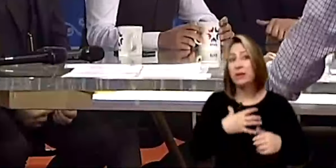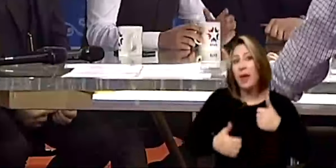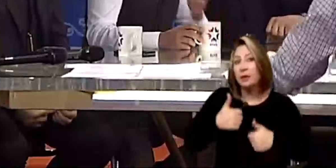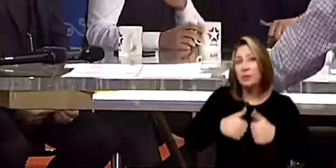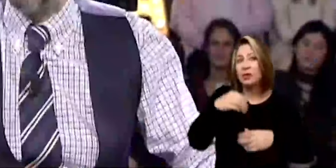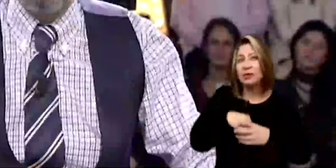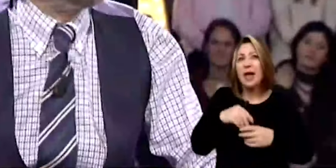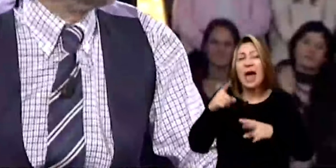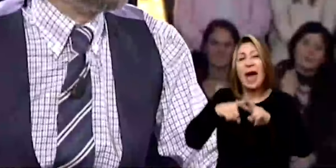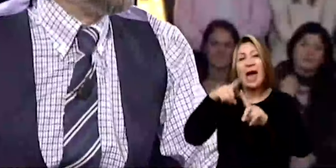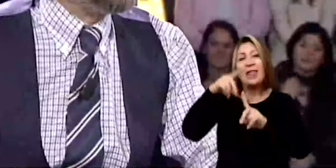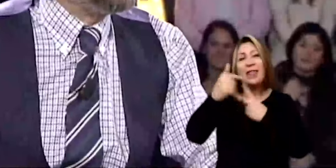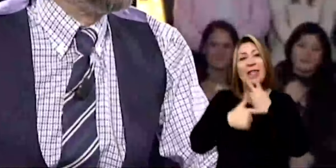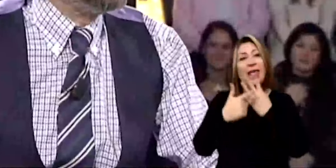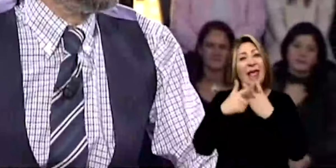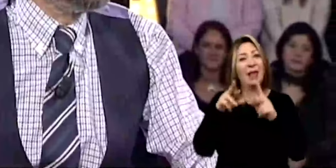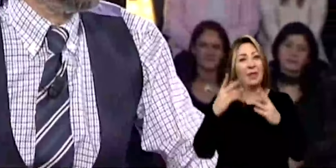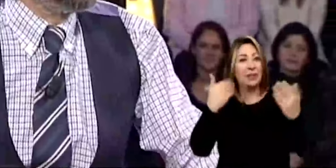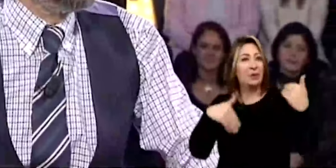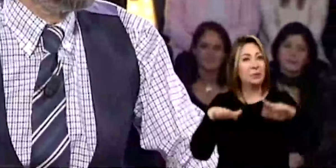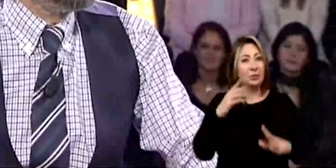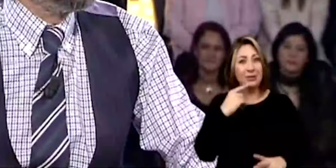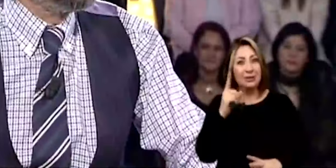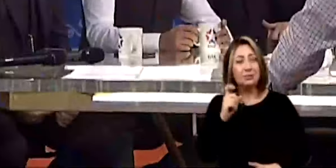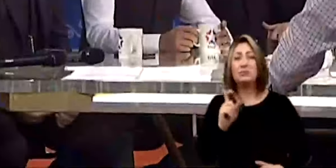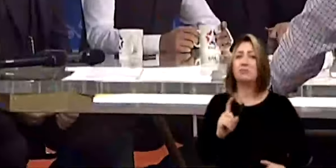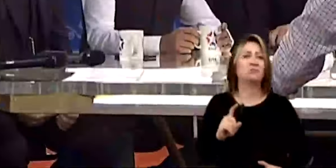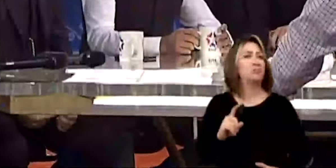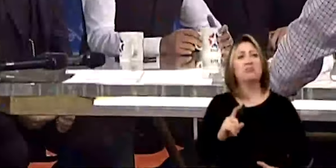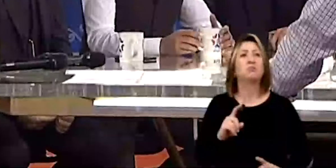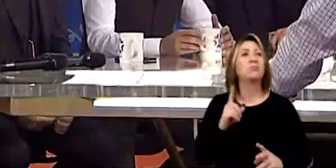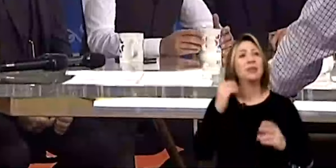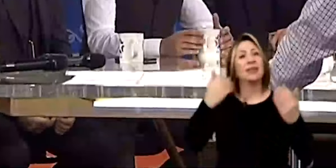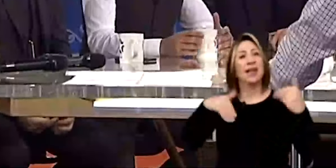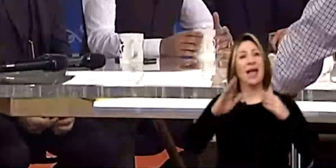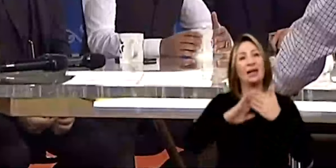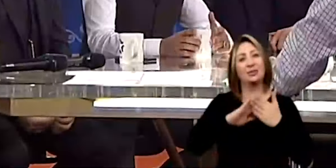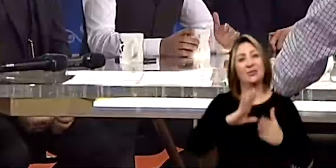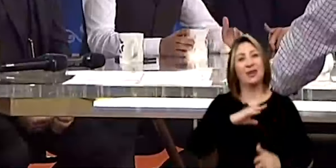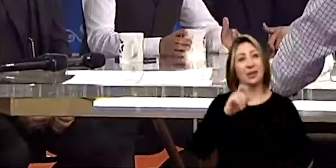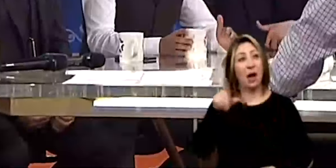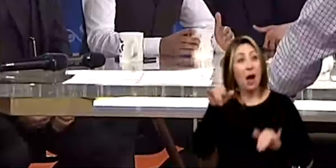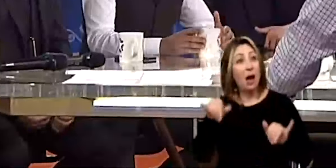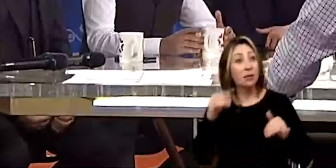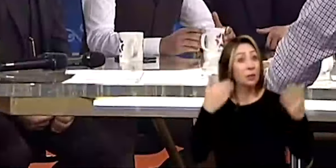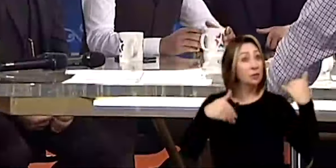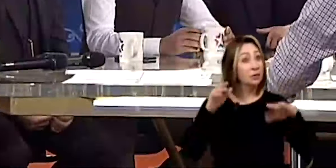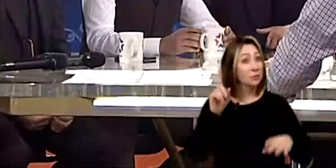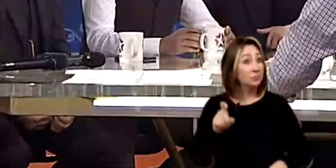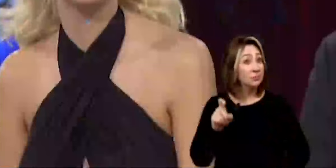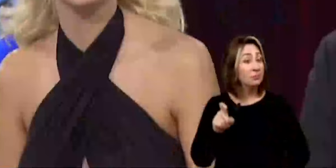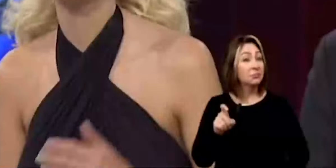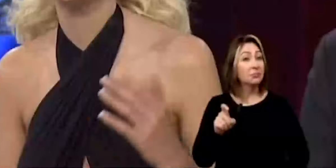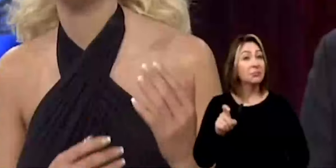yarışmanızda Atiye gibi dans ediyorum dediniz mi hiç? Hiç istemedim ama dans eden bir arkadaşımız vardı yarışmada. Atiye gibi dans eden.